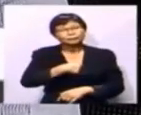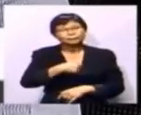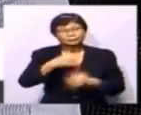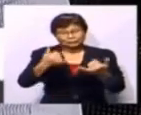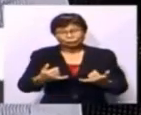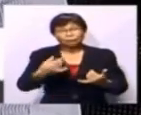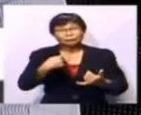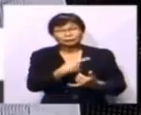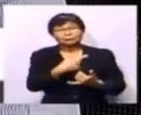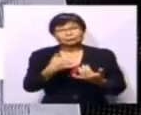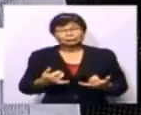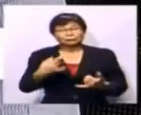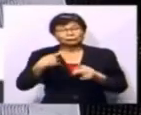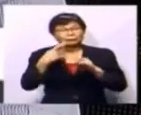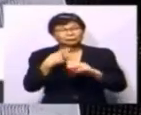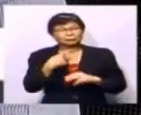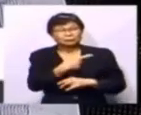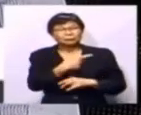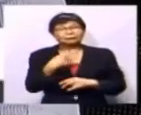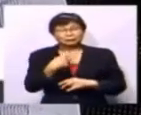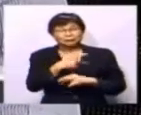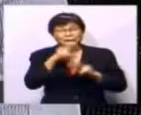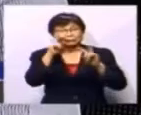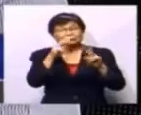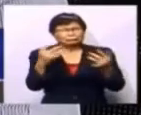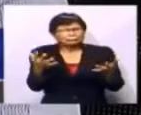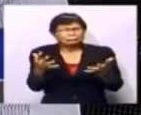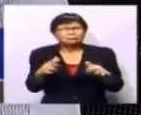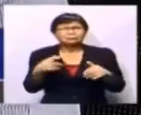sekarang ini melihat bagaimana kita boleh